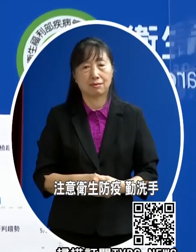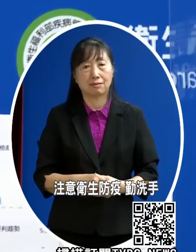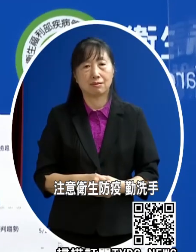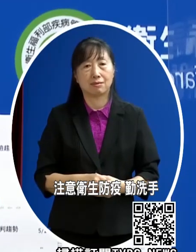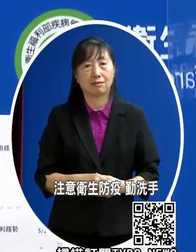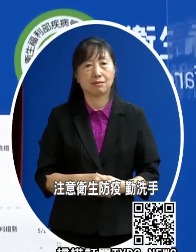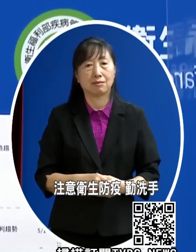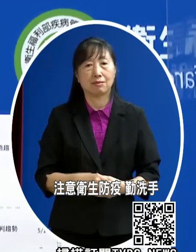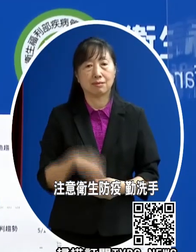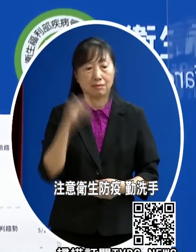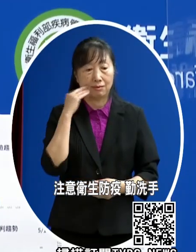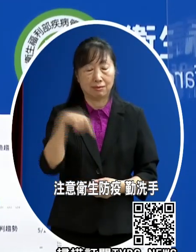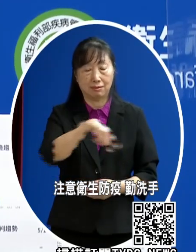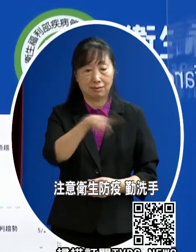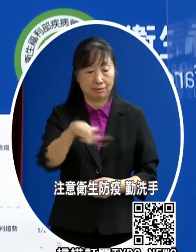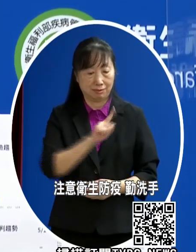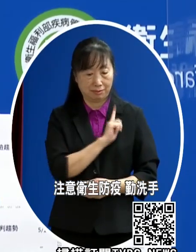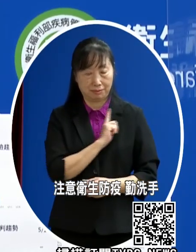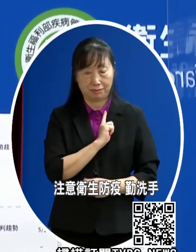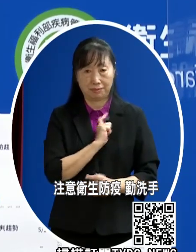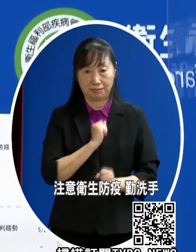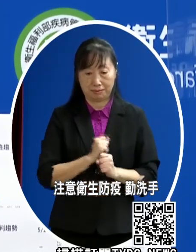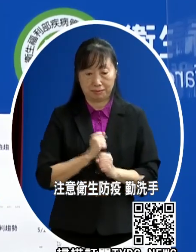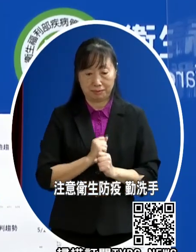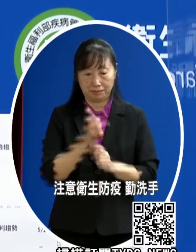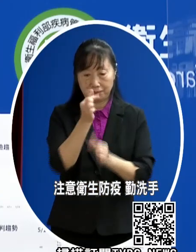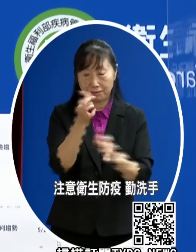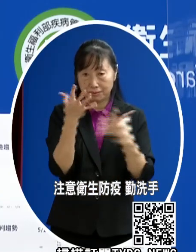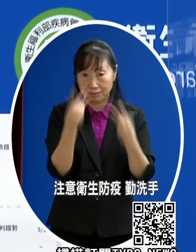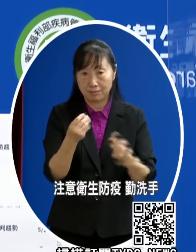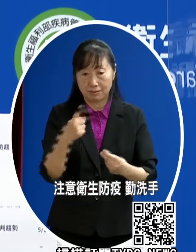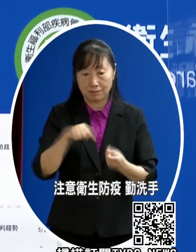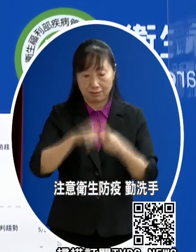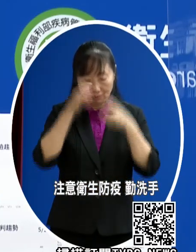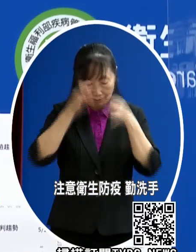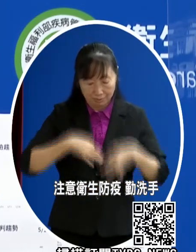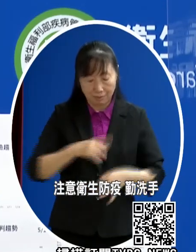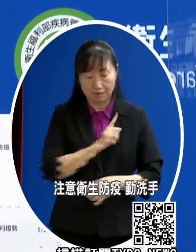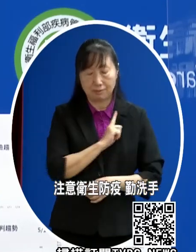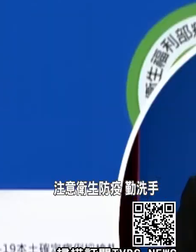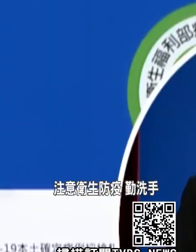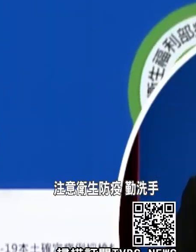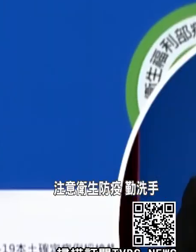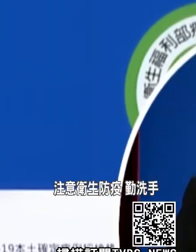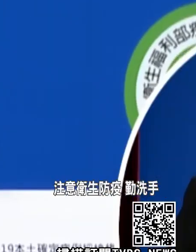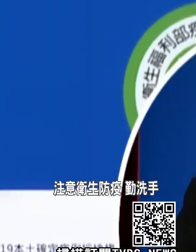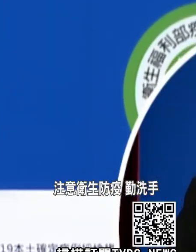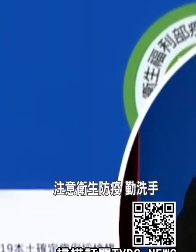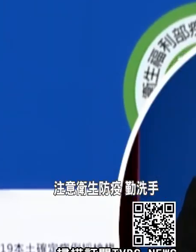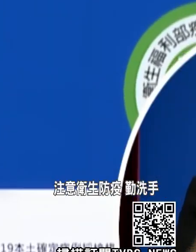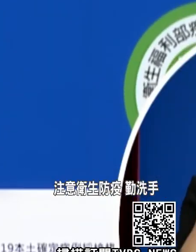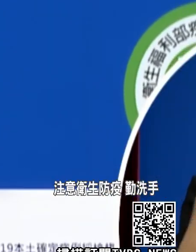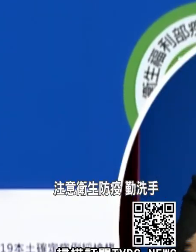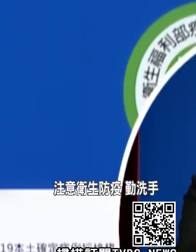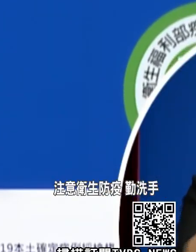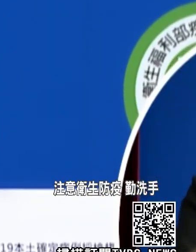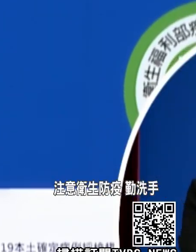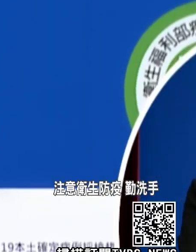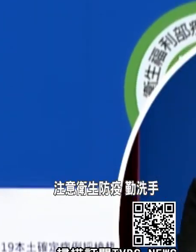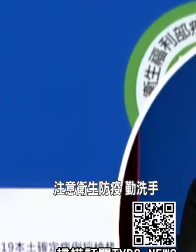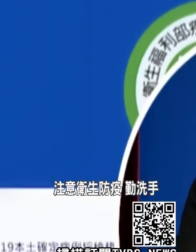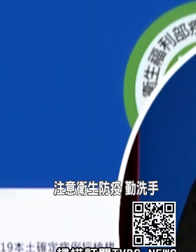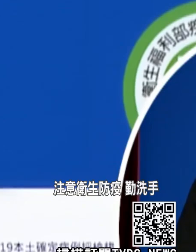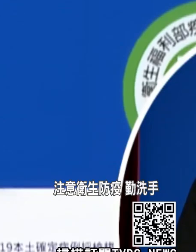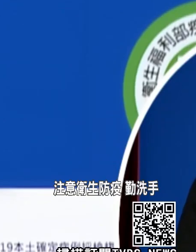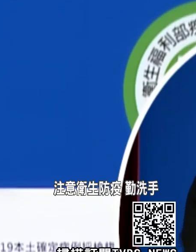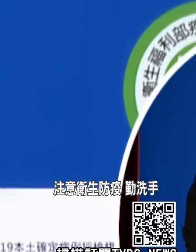那这些没有好好做事情的应该要检讨。好，谢谢。 记者会上数度哽咽，讲到警察同